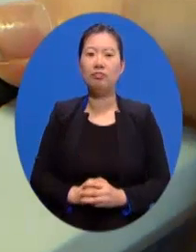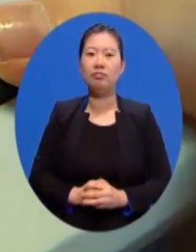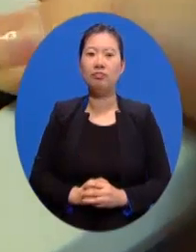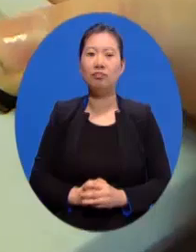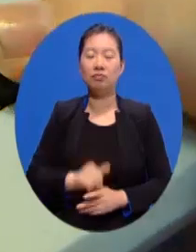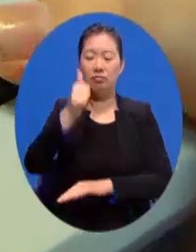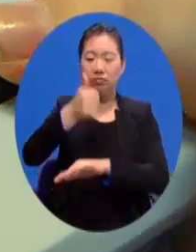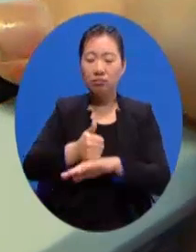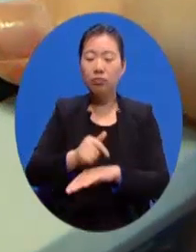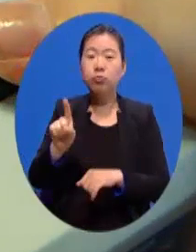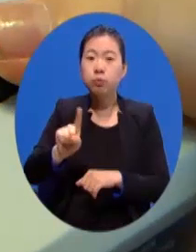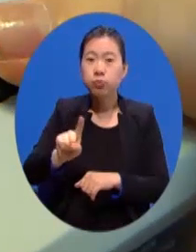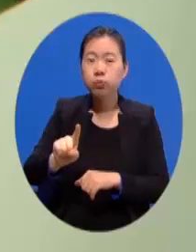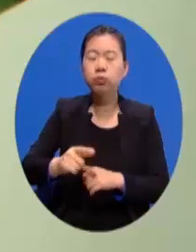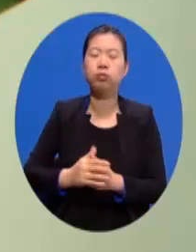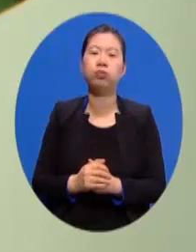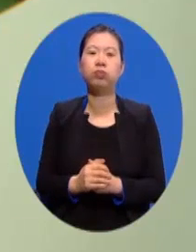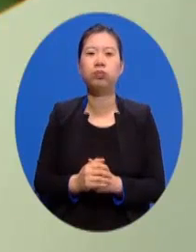결과는 어땠을까요?